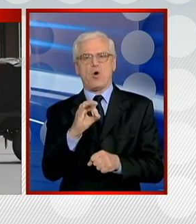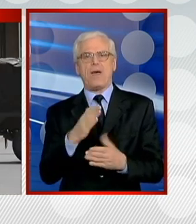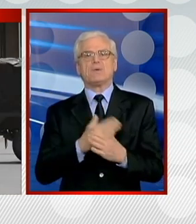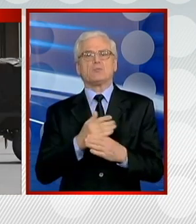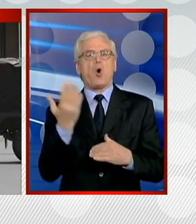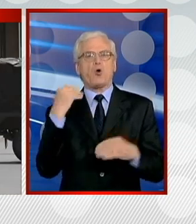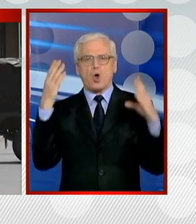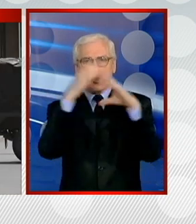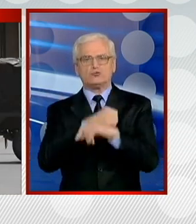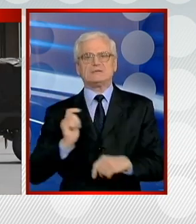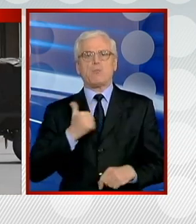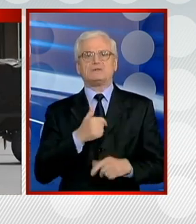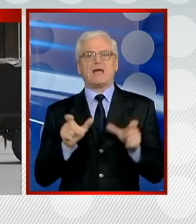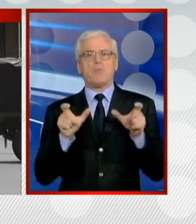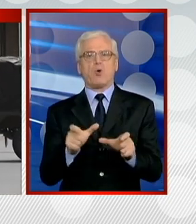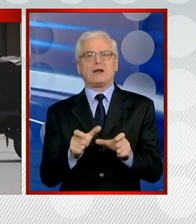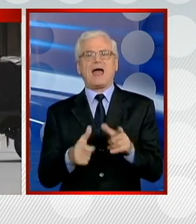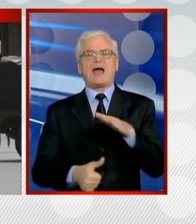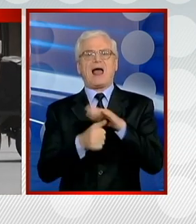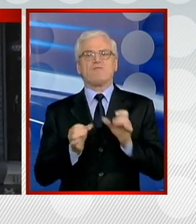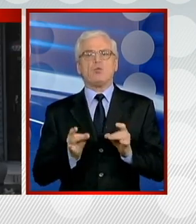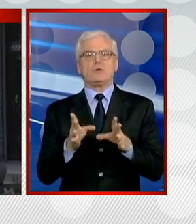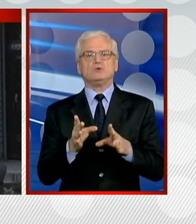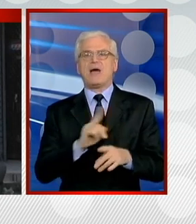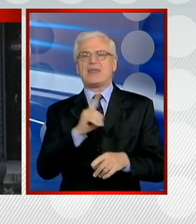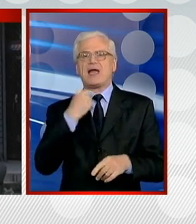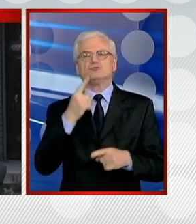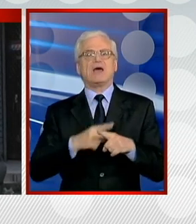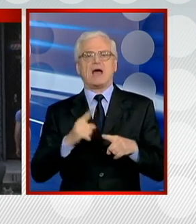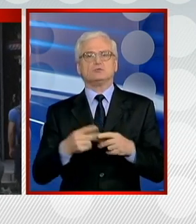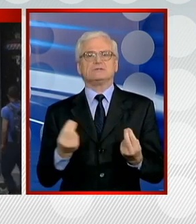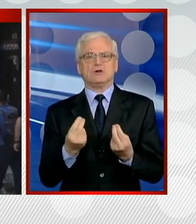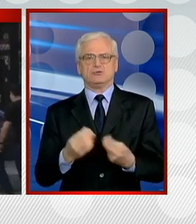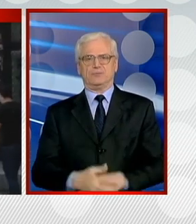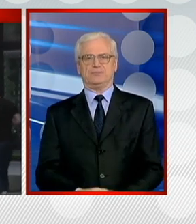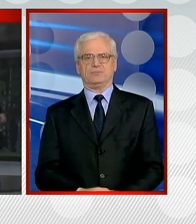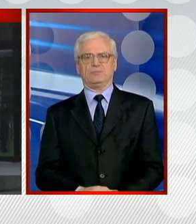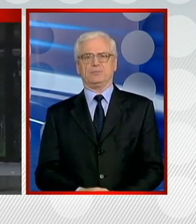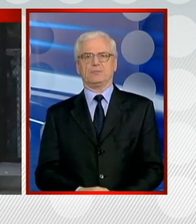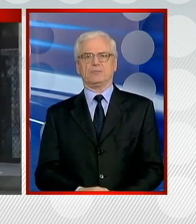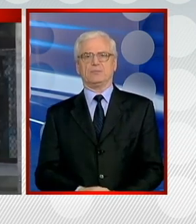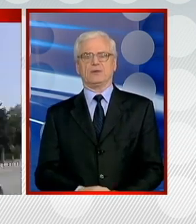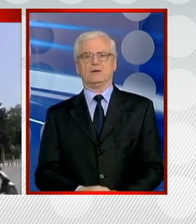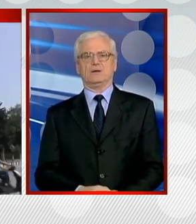Međutim, od noćas je policija blokirala za saobraćaj glavnu ulicu, ne navodeći razloge.